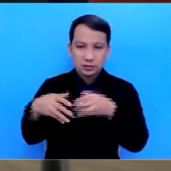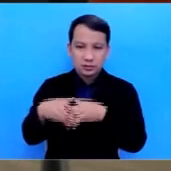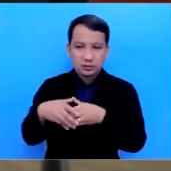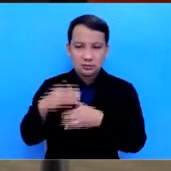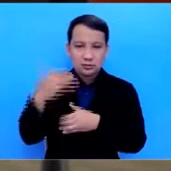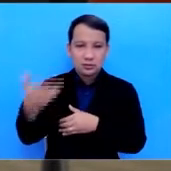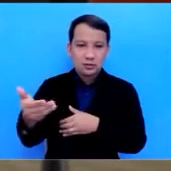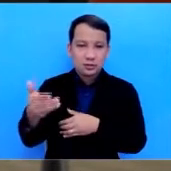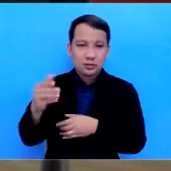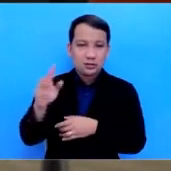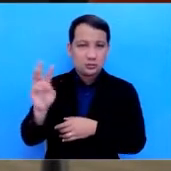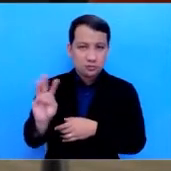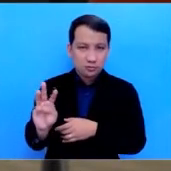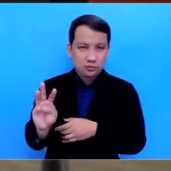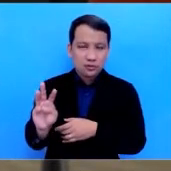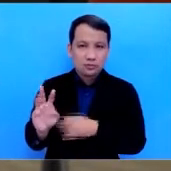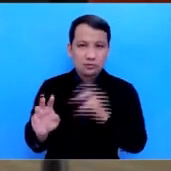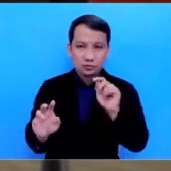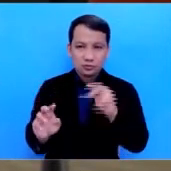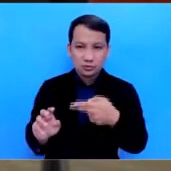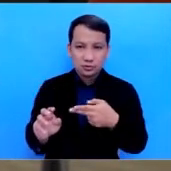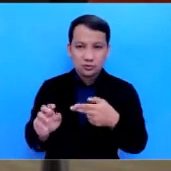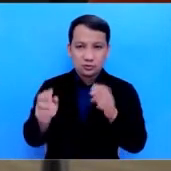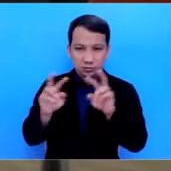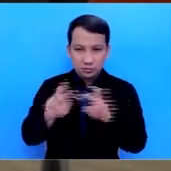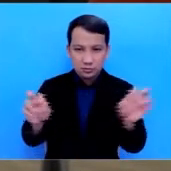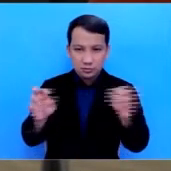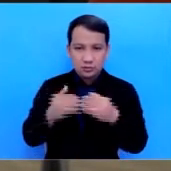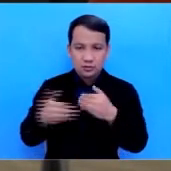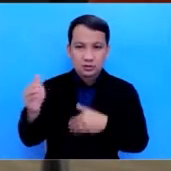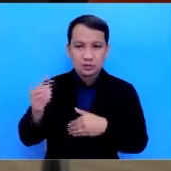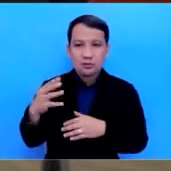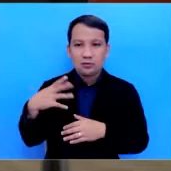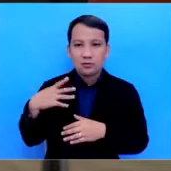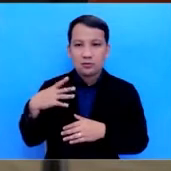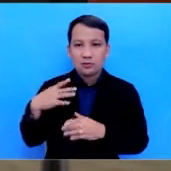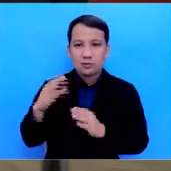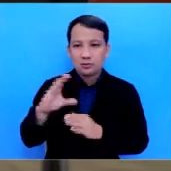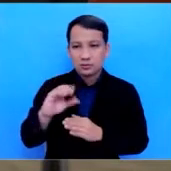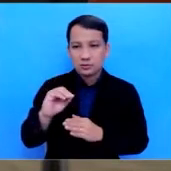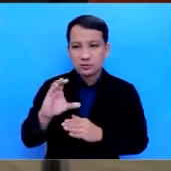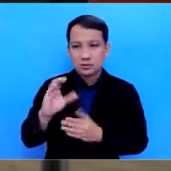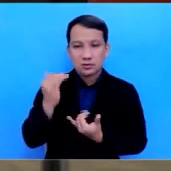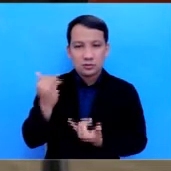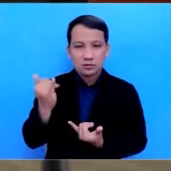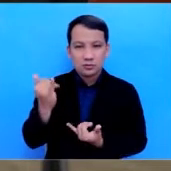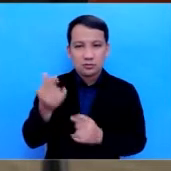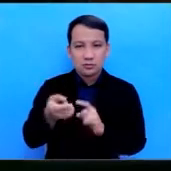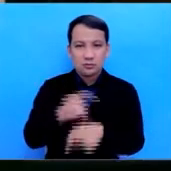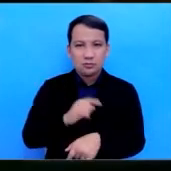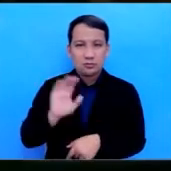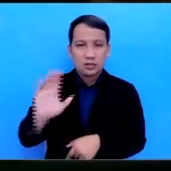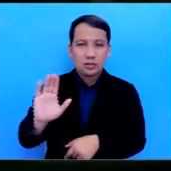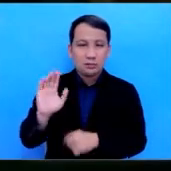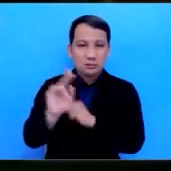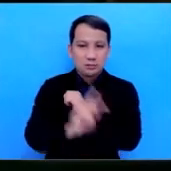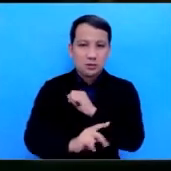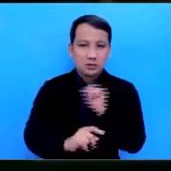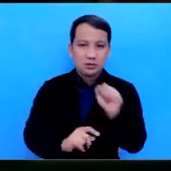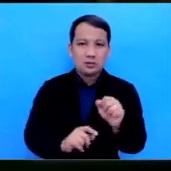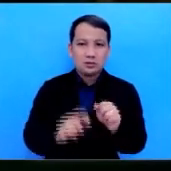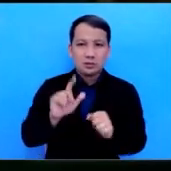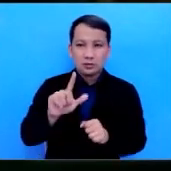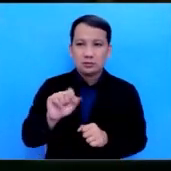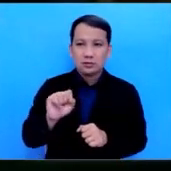na Miyerkules o Huwebes. Ito'y kaugnay nga ng iniintay pang certificate of canvass na manggagaling sa probinsya ng Lanao del Sur.